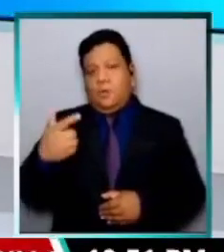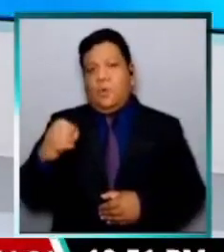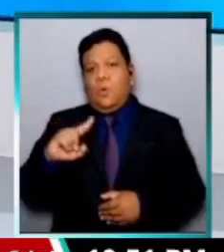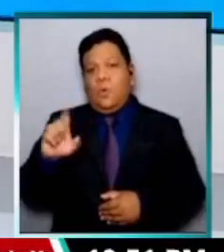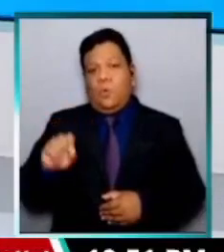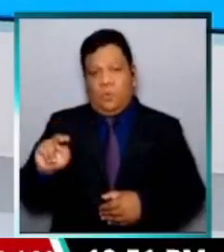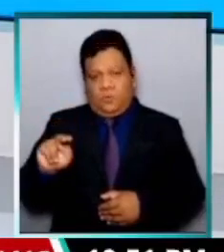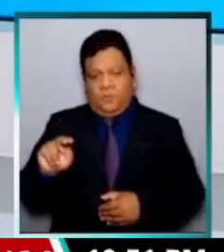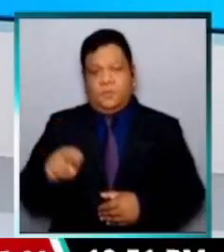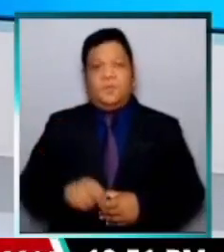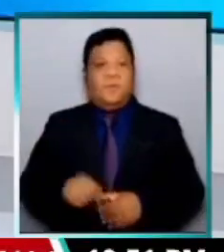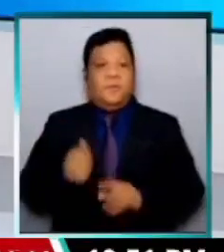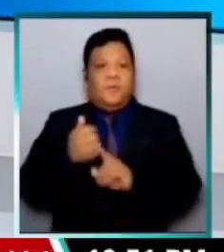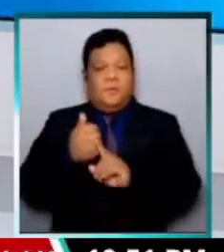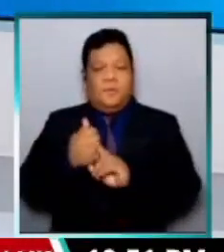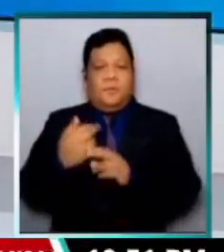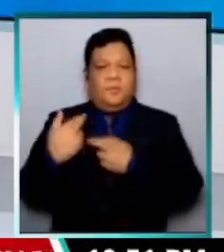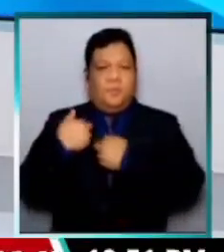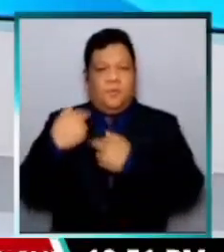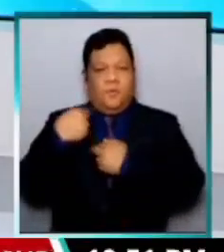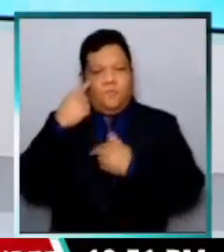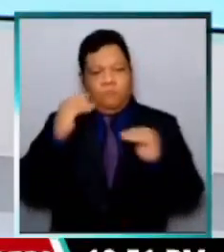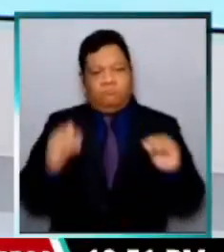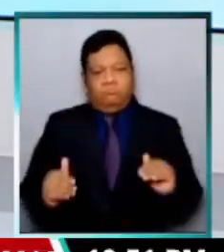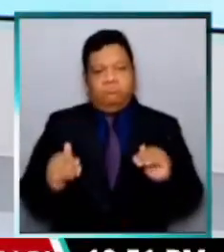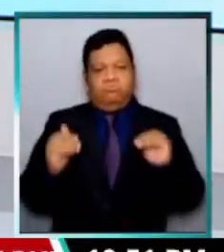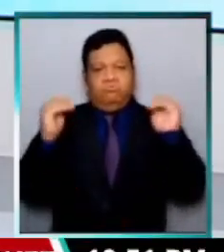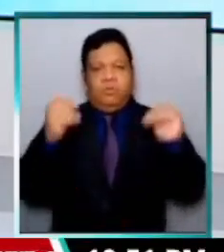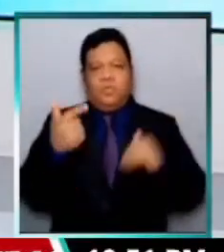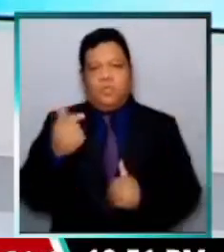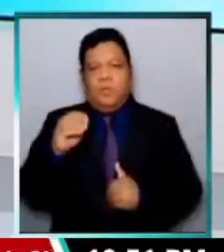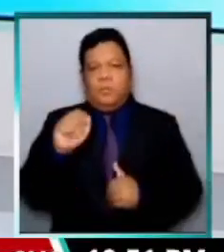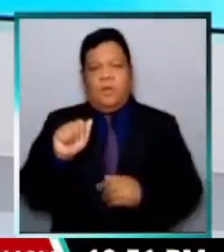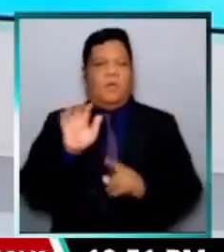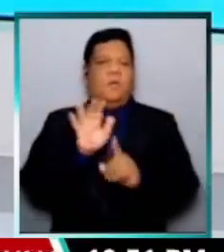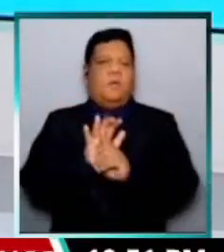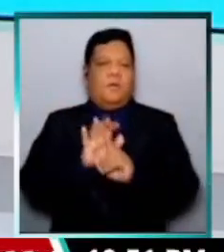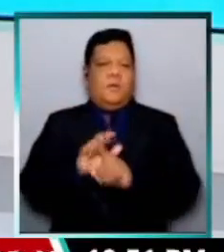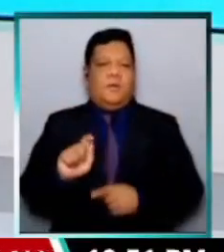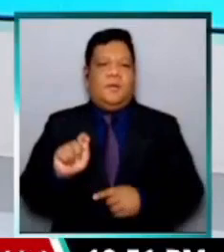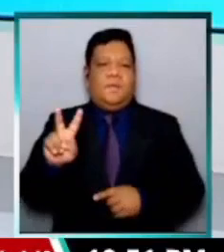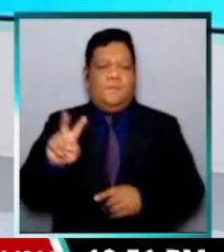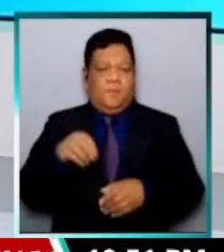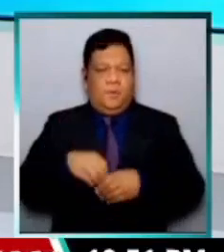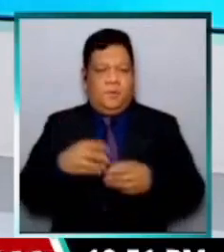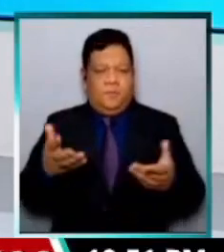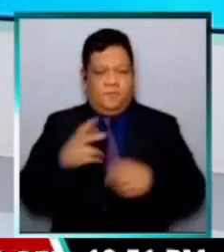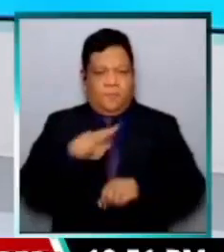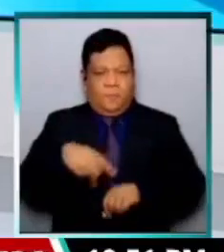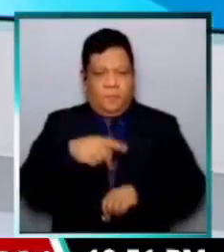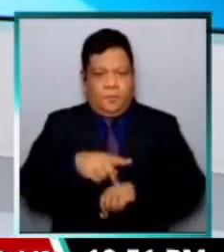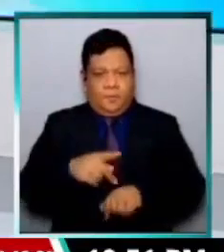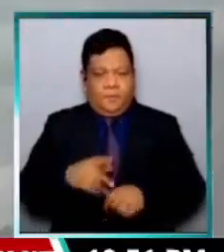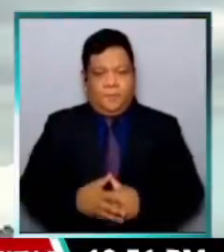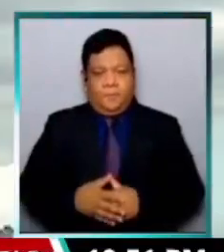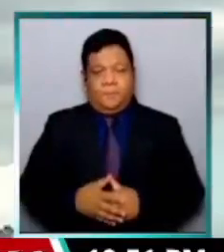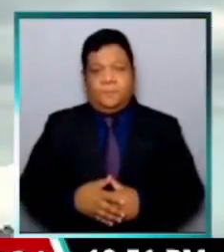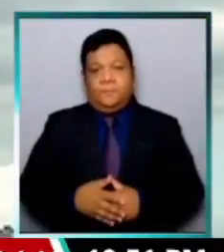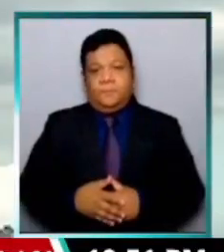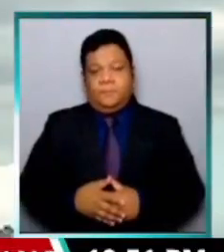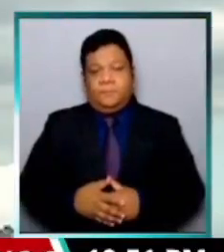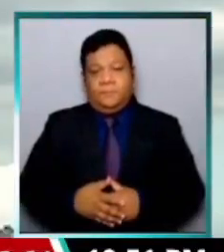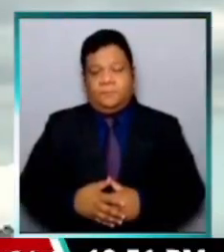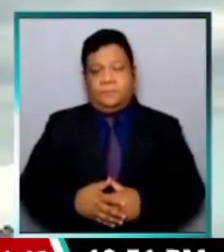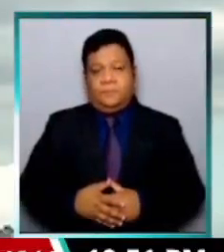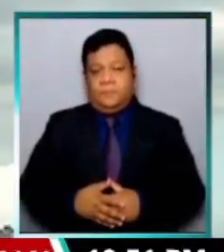likod ng pag-angat ng GMA bilang nangungunang TV network sa bansa. May report si Sandra Aguinaldo.